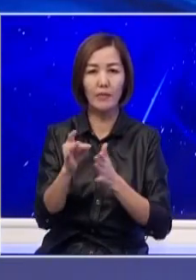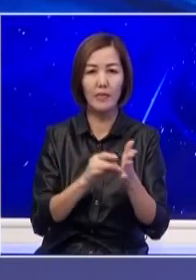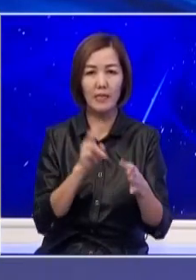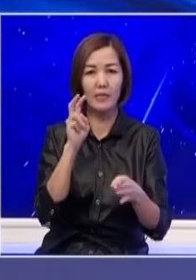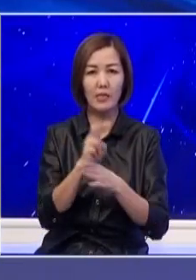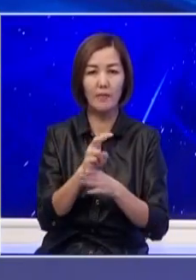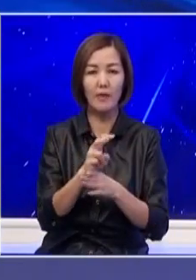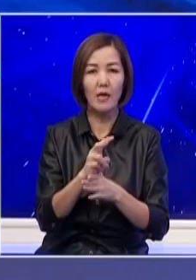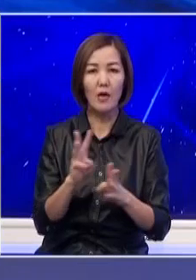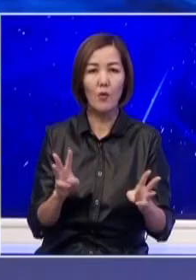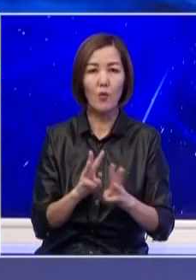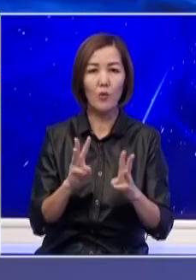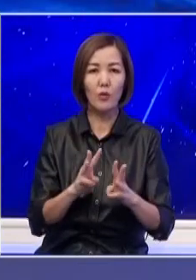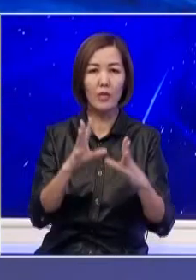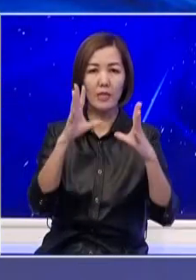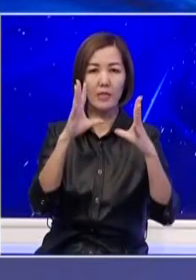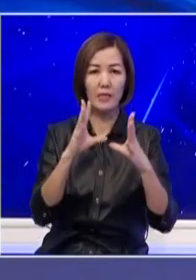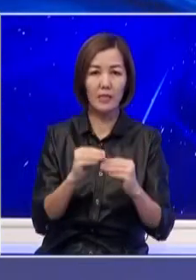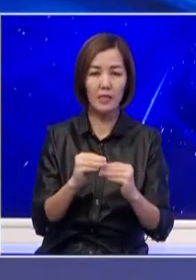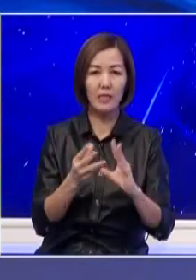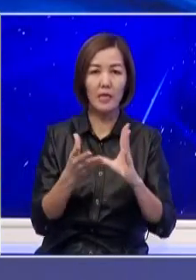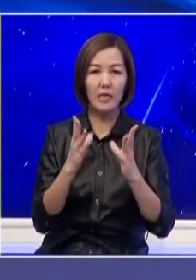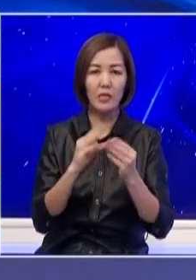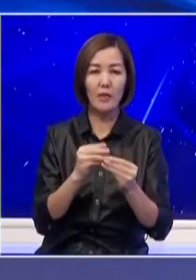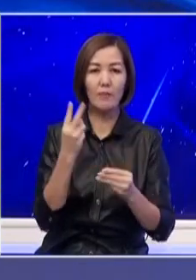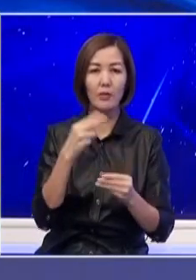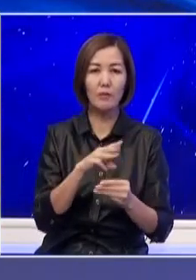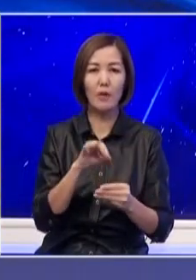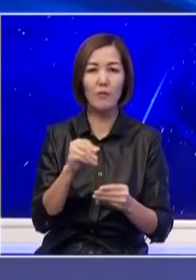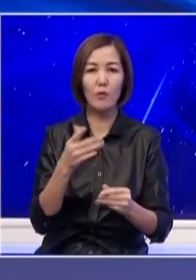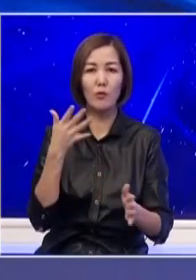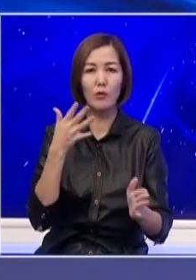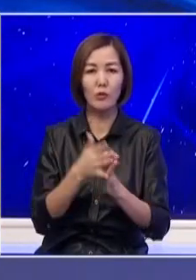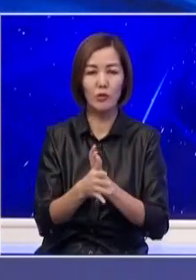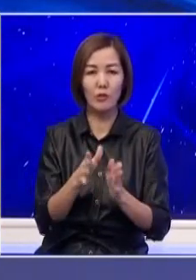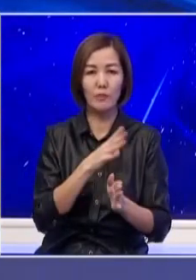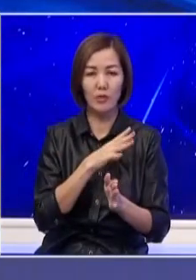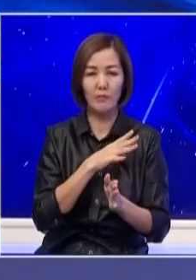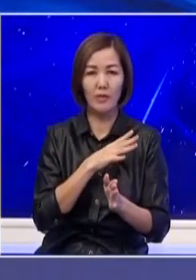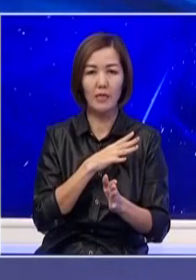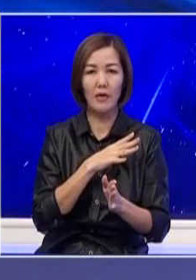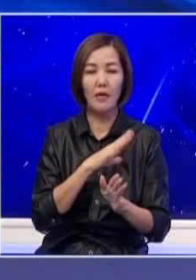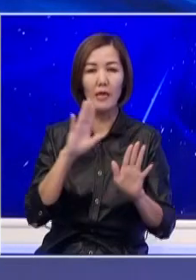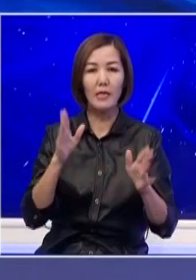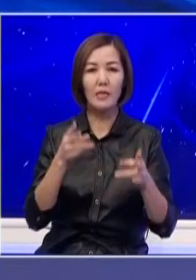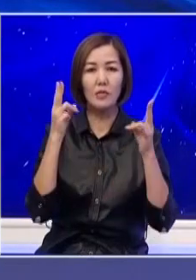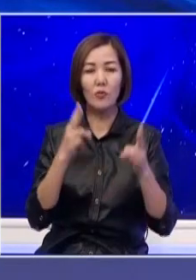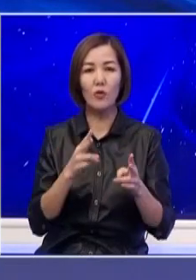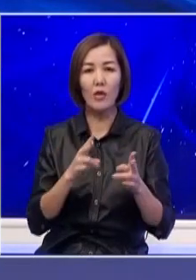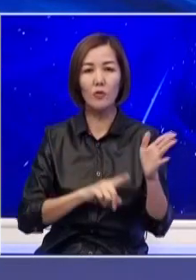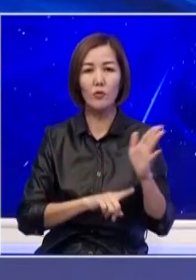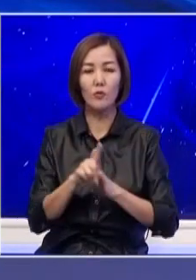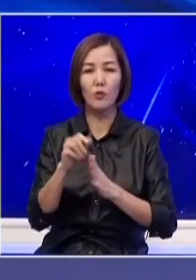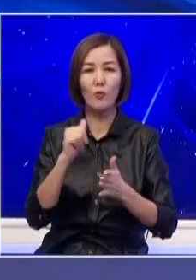дер кезінде жетіп, қызыл жалынды тізгіндегенмен жалпы құны 20 миллион теңгенің тауарлары түгелдей жанып кетті. Келеңсіз